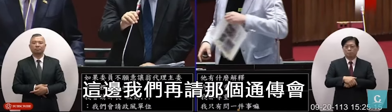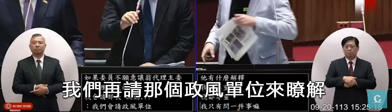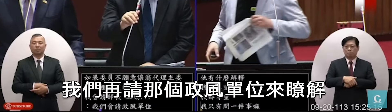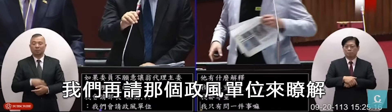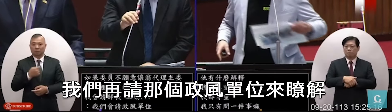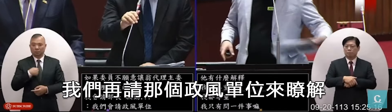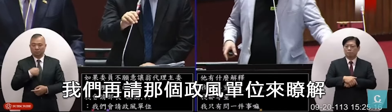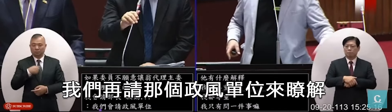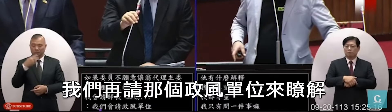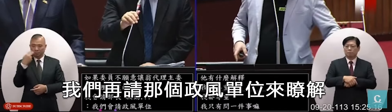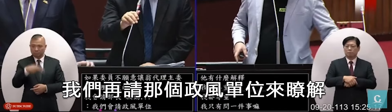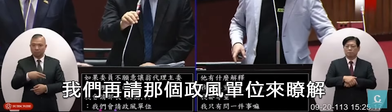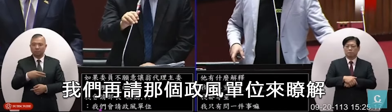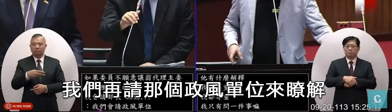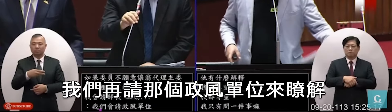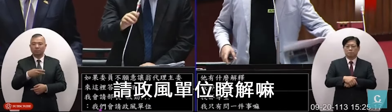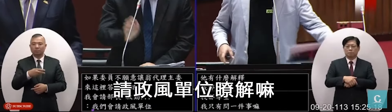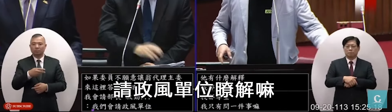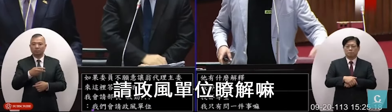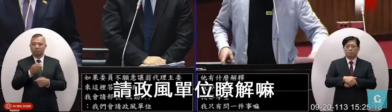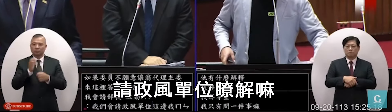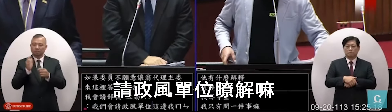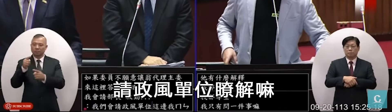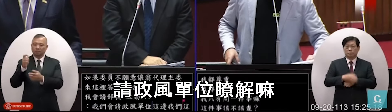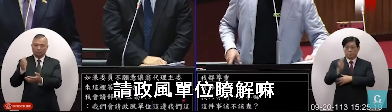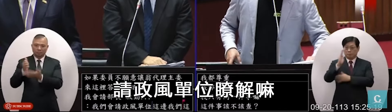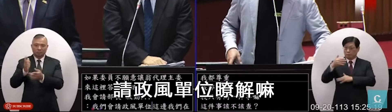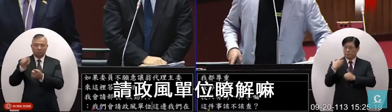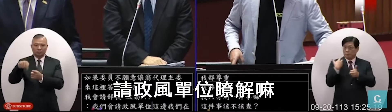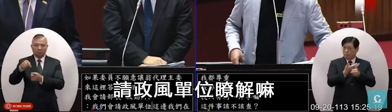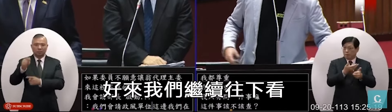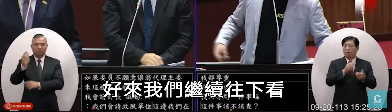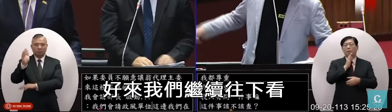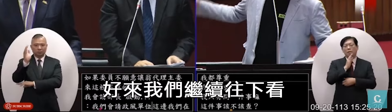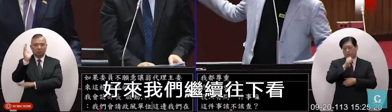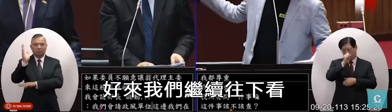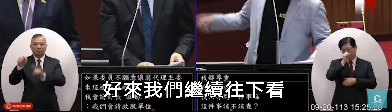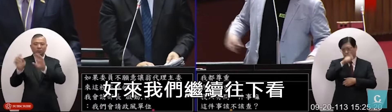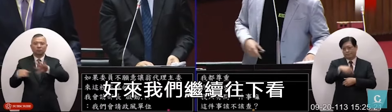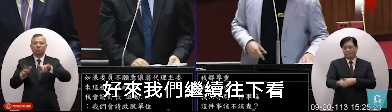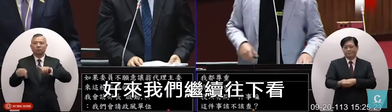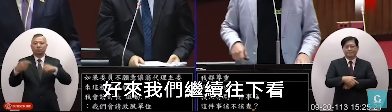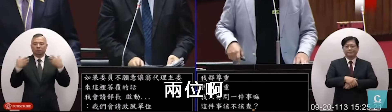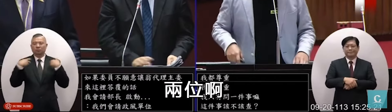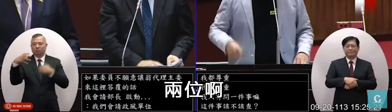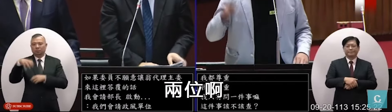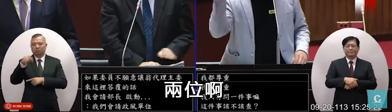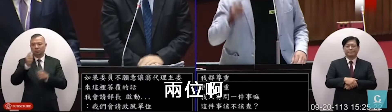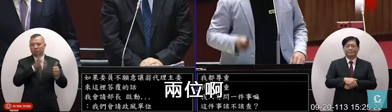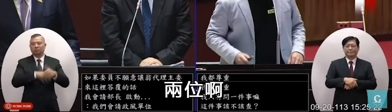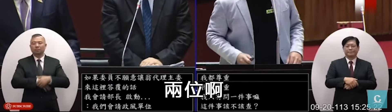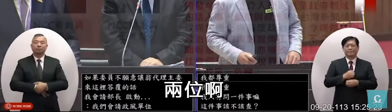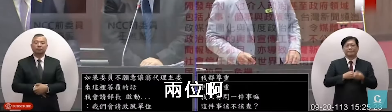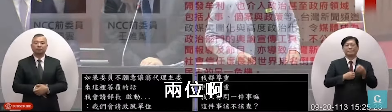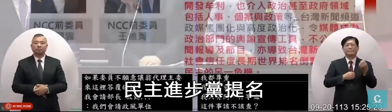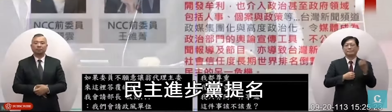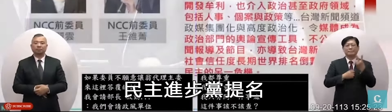通传会，我们再请那个政风单位来了解， 请政风单位了解嘛。好，来，我们继续往下看，两位